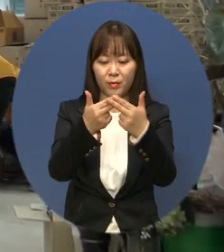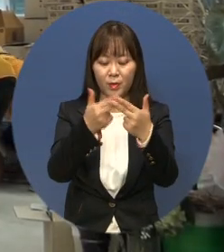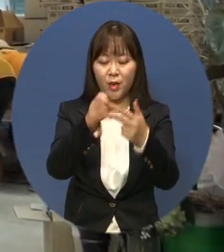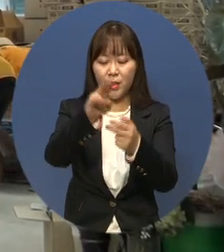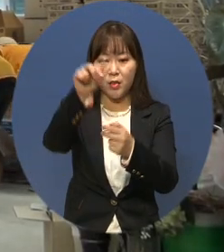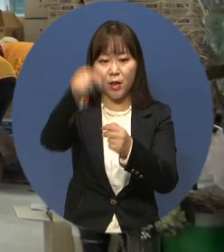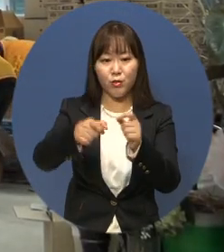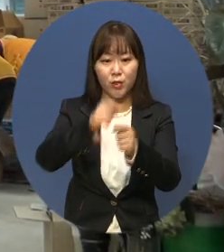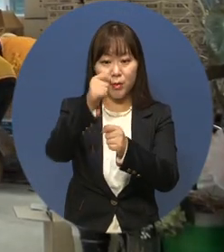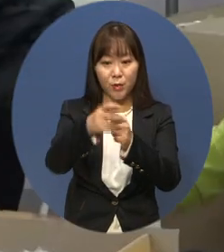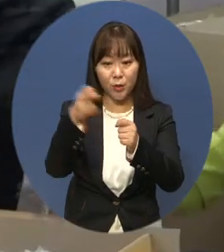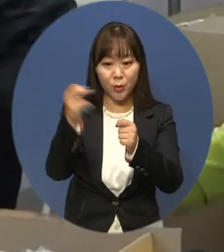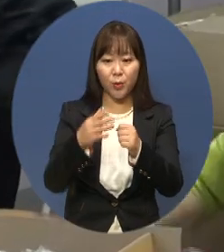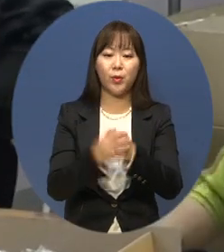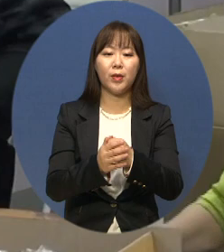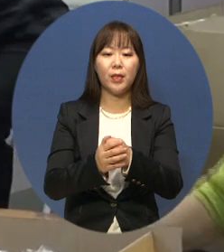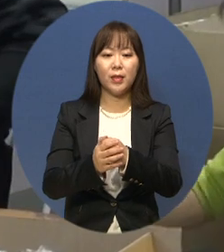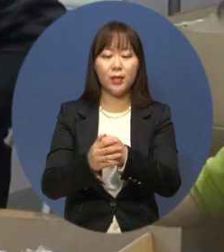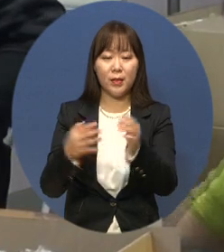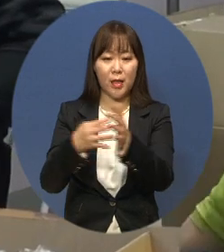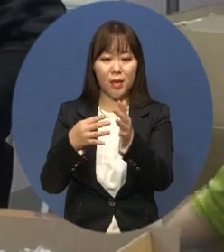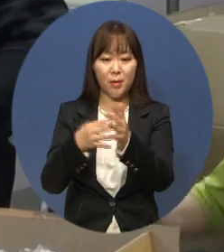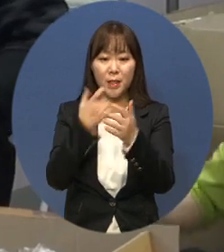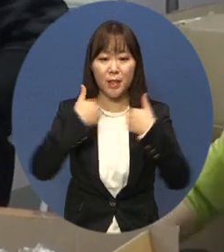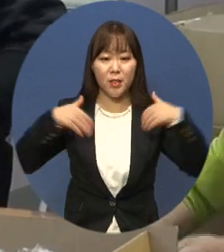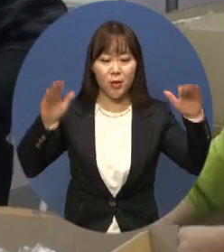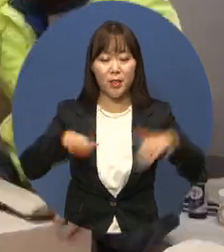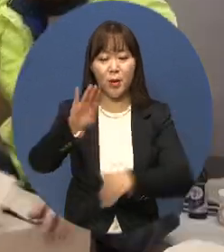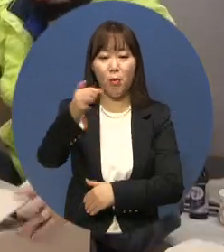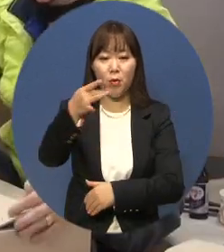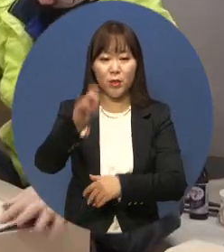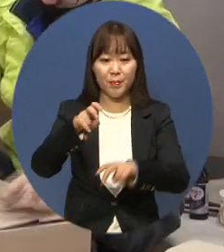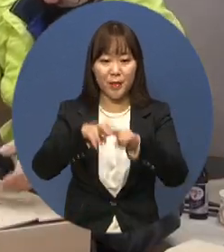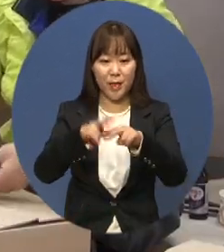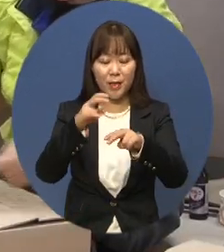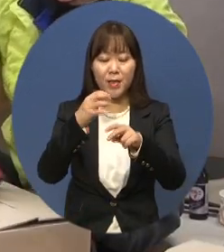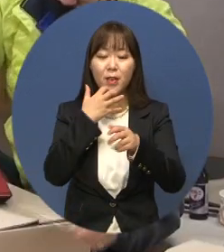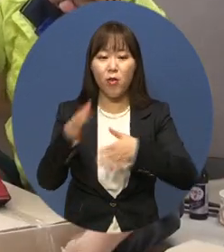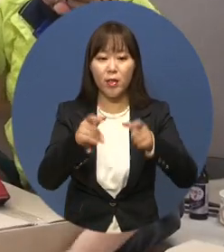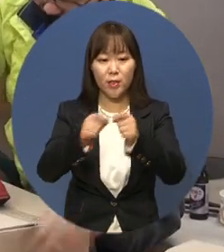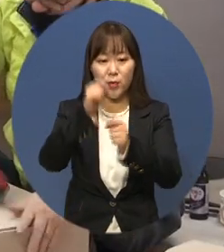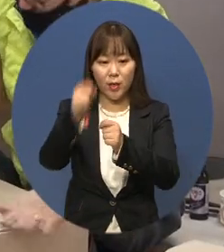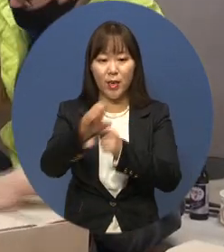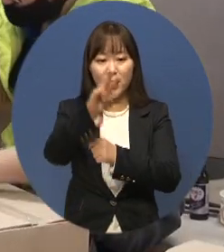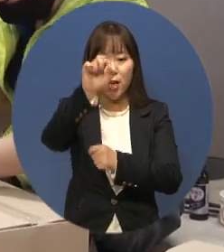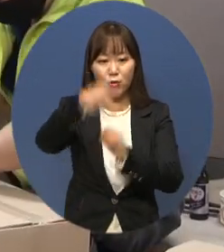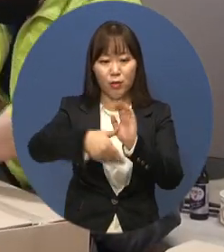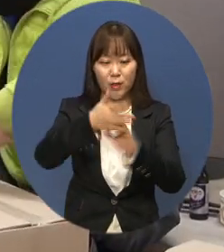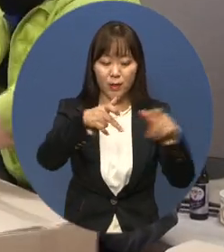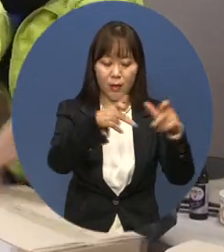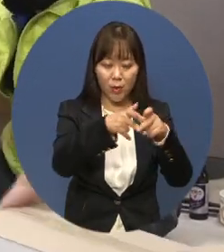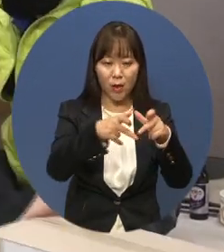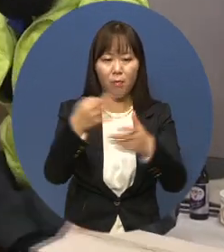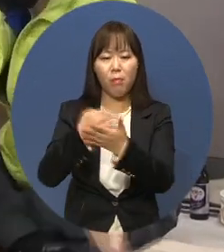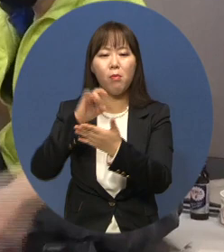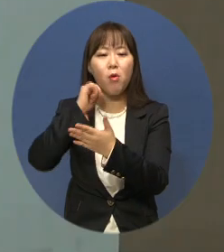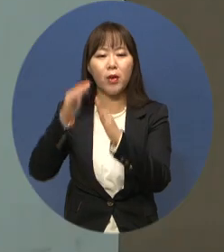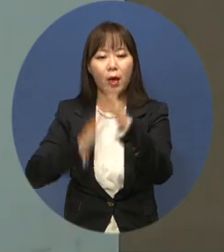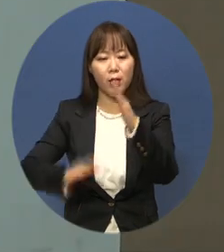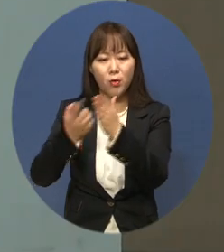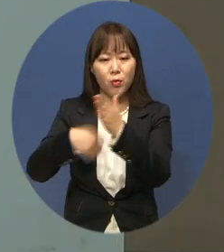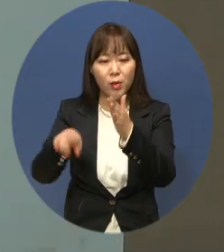지체장애인협회 양주지회와 사단법인 천사보금자리 경기지회는 양주시의 장애인과 저소득 가정을